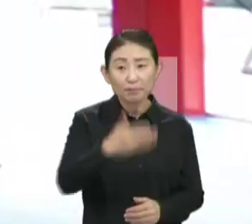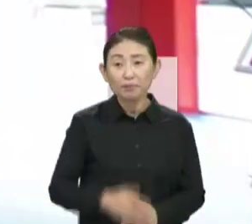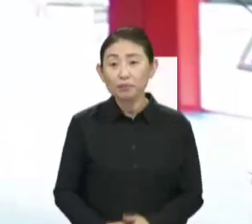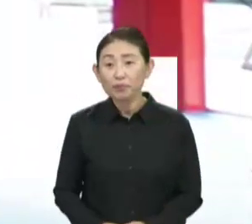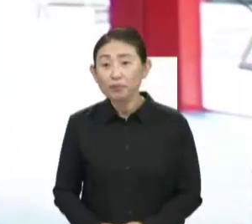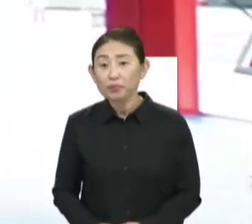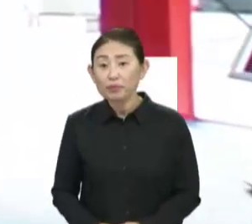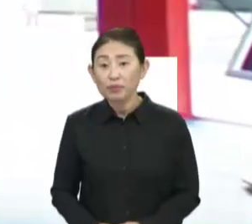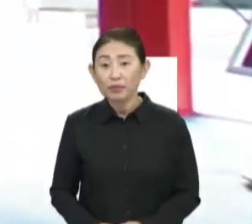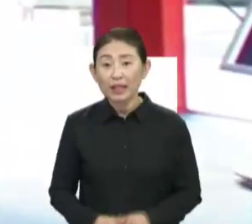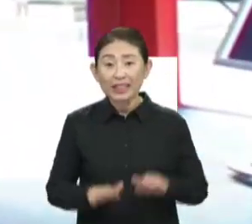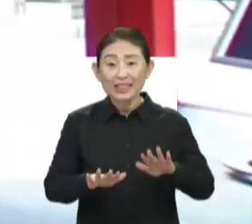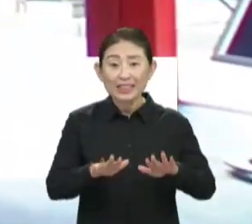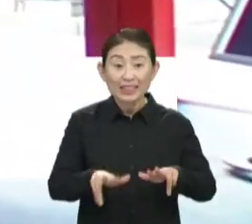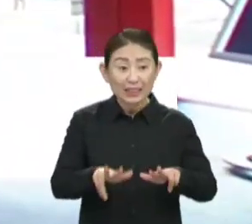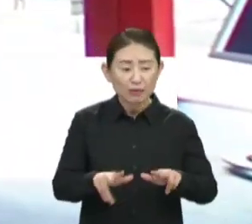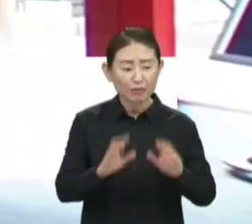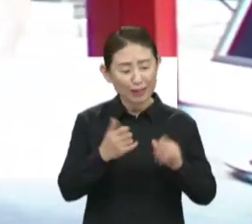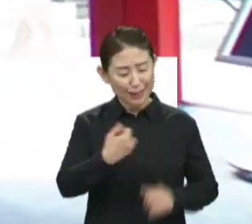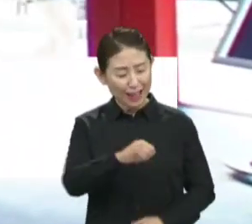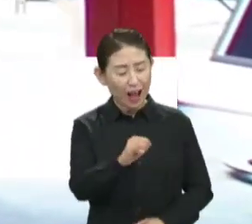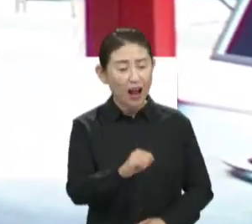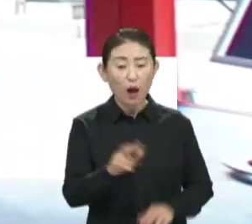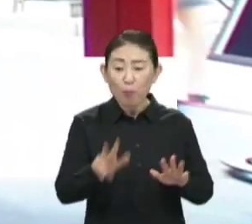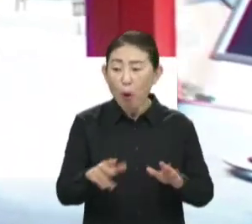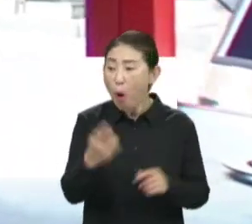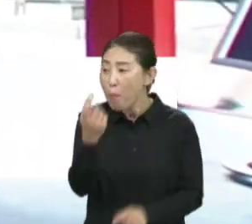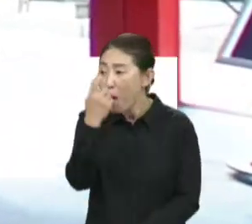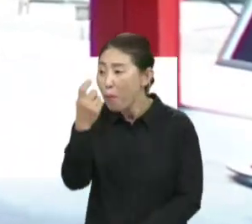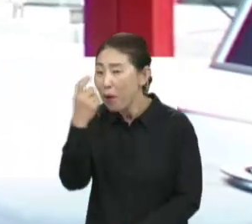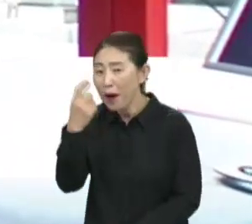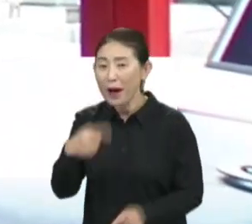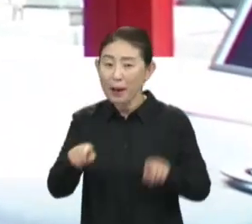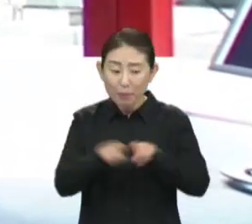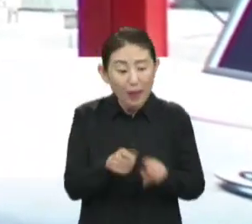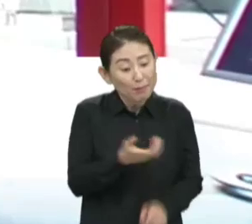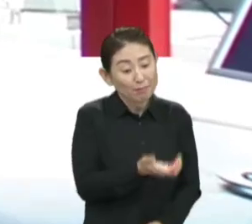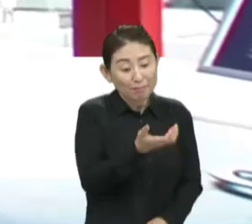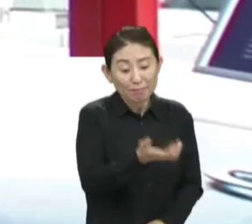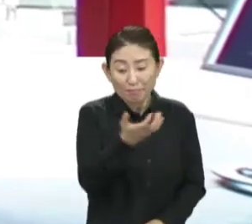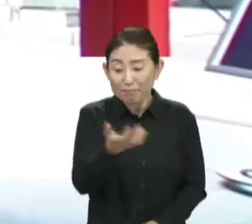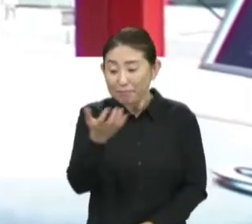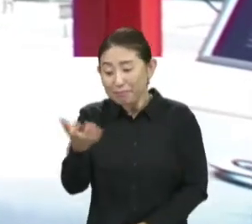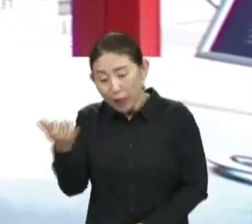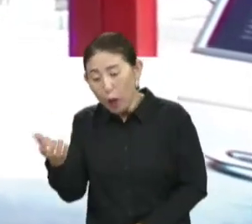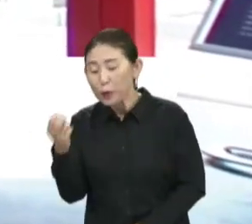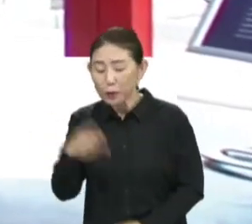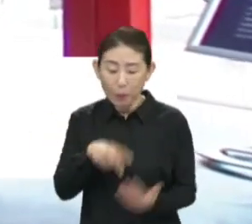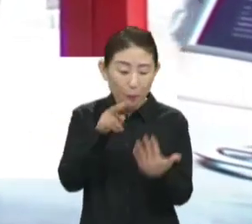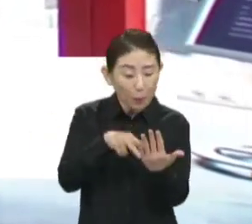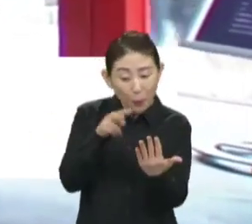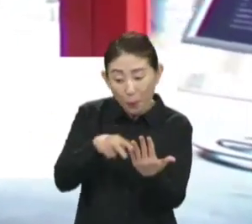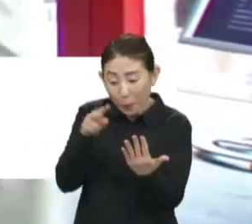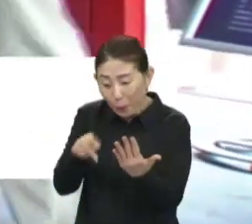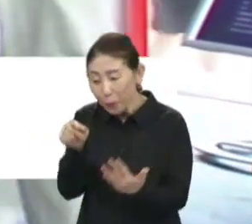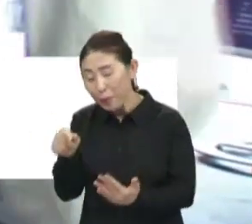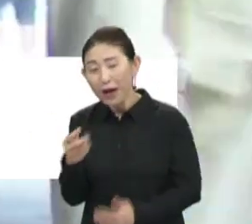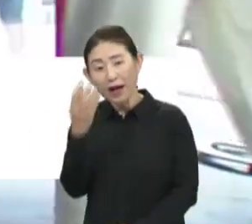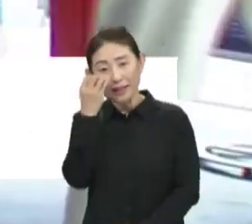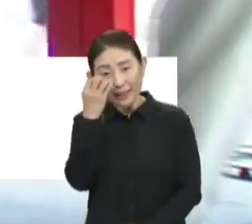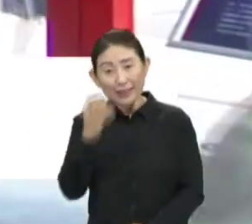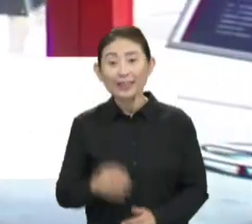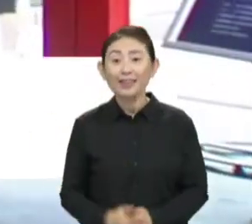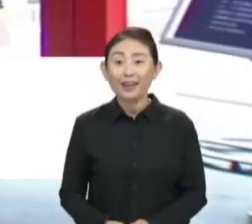아기가 이제 막 배우는 시기랑 이제 같이 돌아다니면서 하나씩 읽어보고 하니까 좀 신기하고